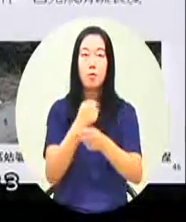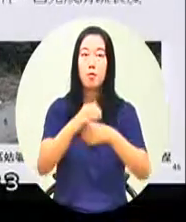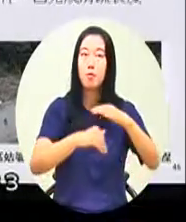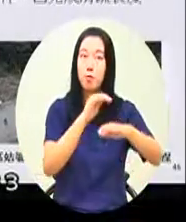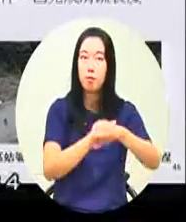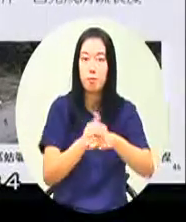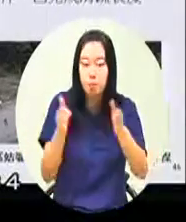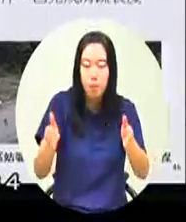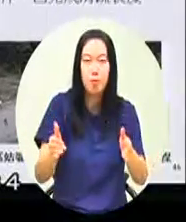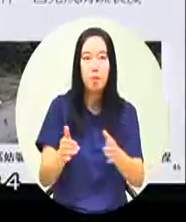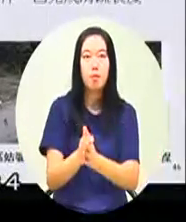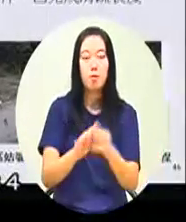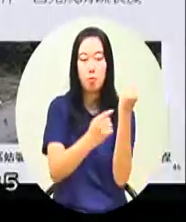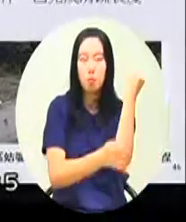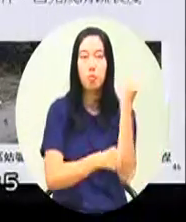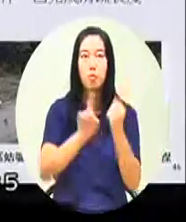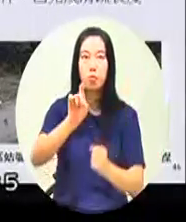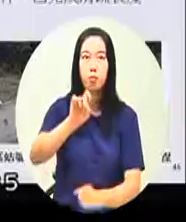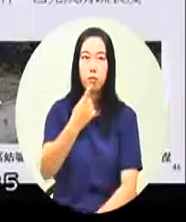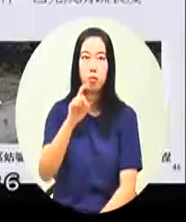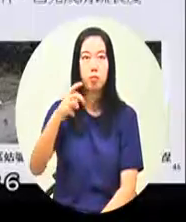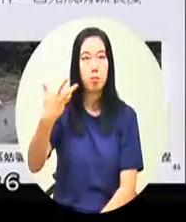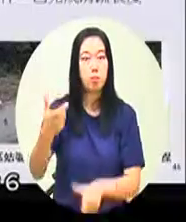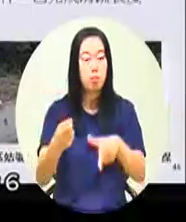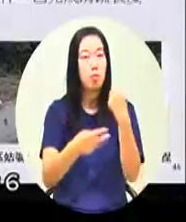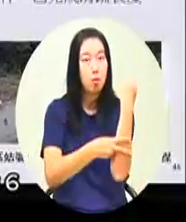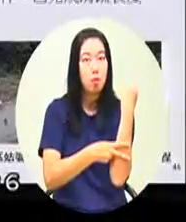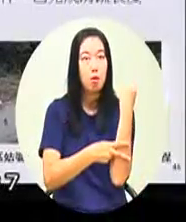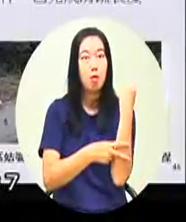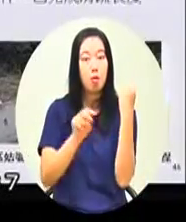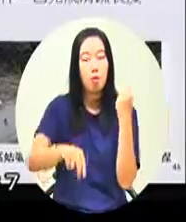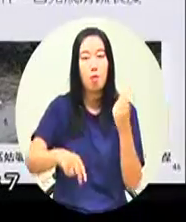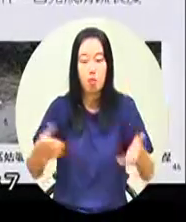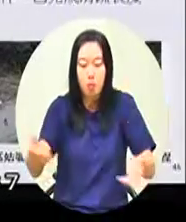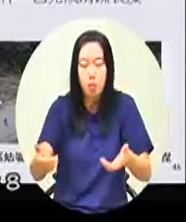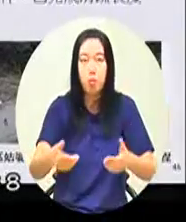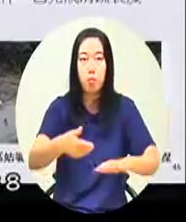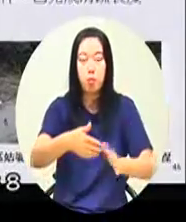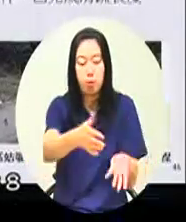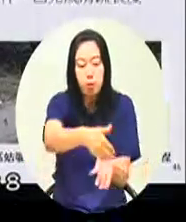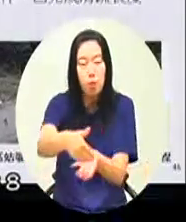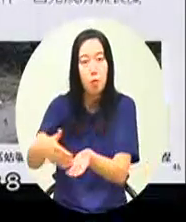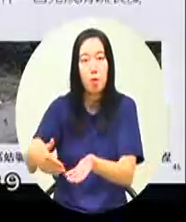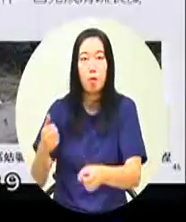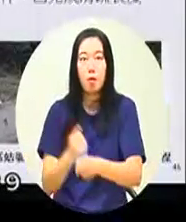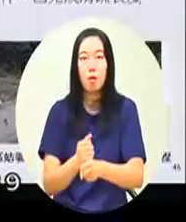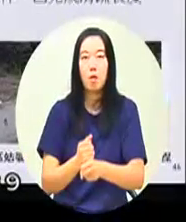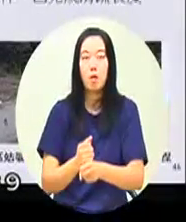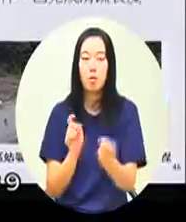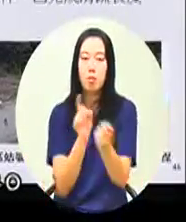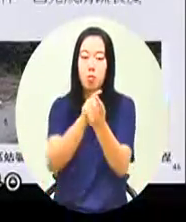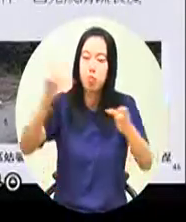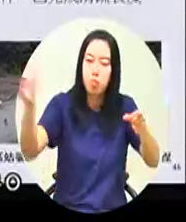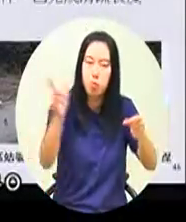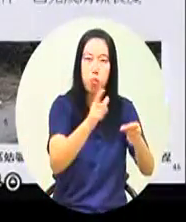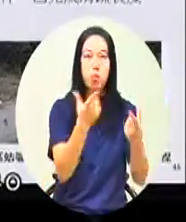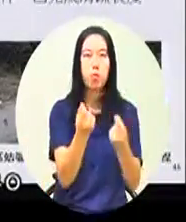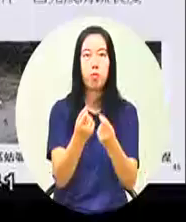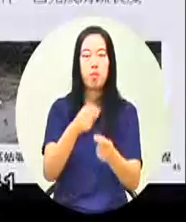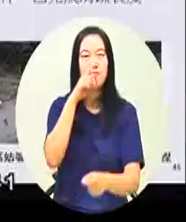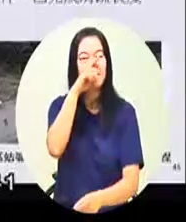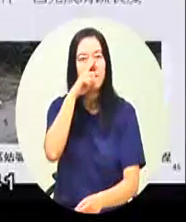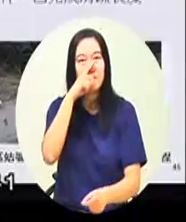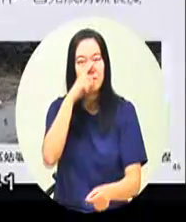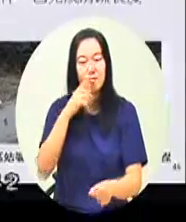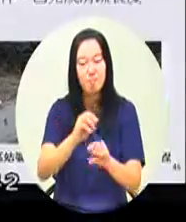段11.8公里。那因为这个部分的清淤涉及到雨季的时候，还会有一些相关的淤积产生，所以我们这些淤积的清